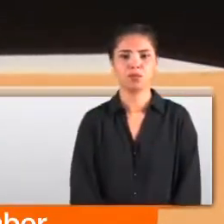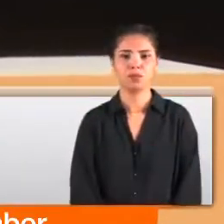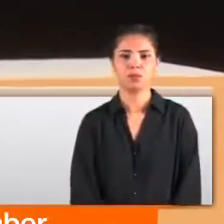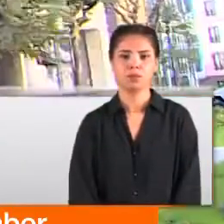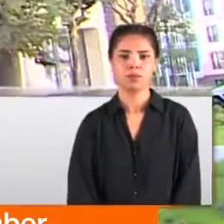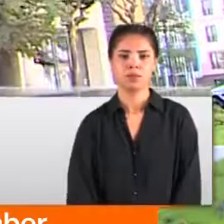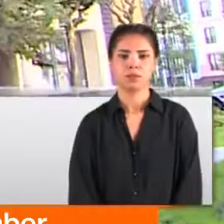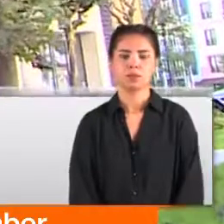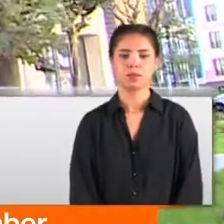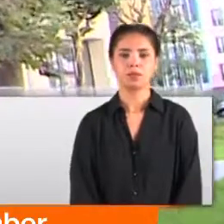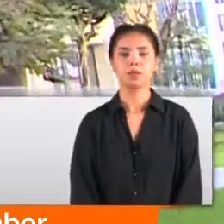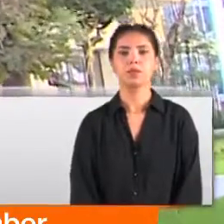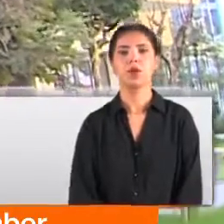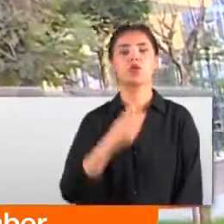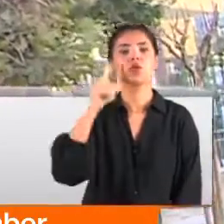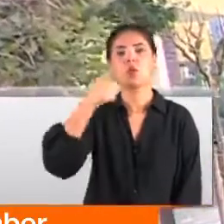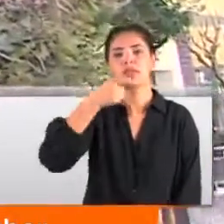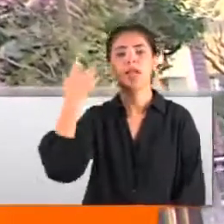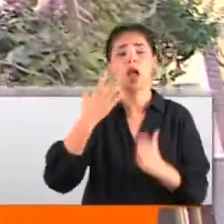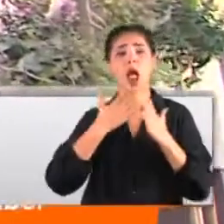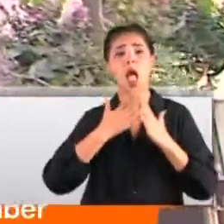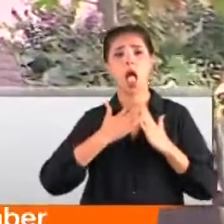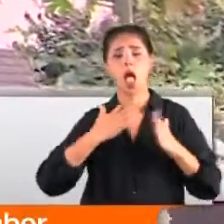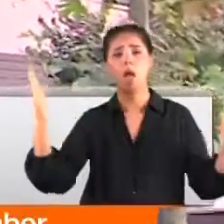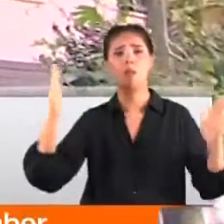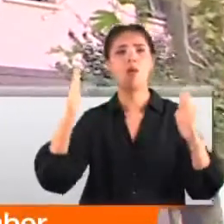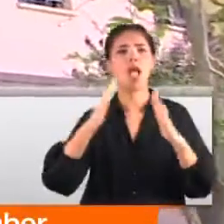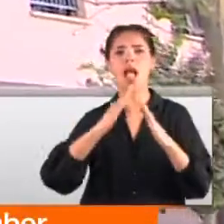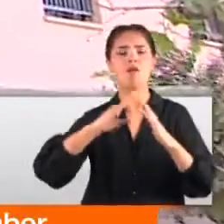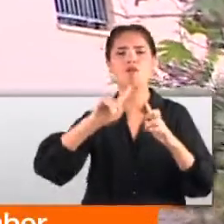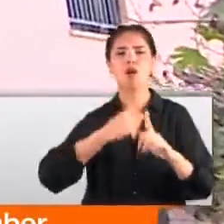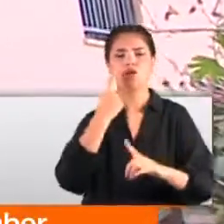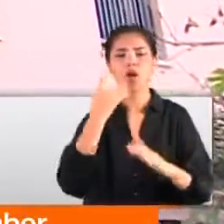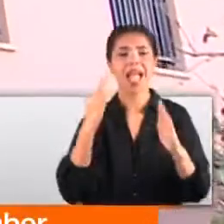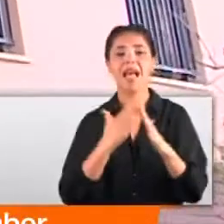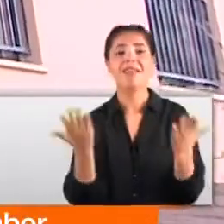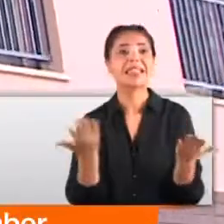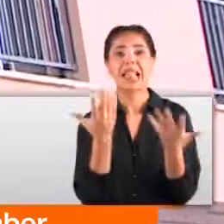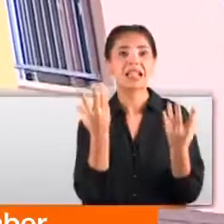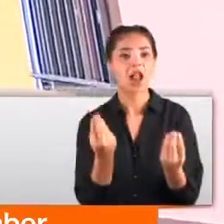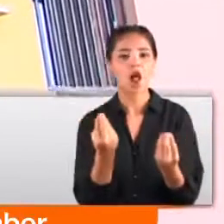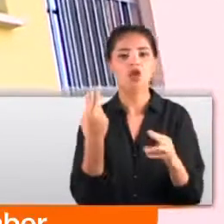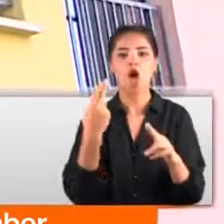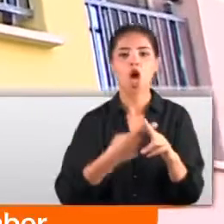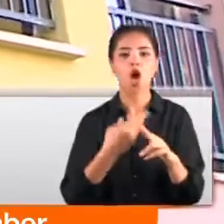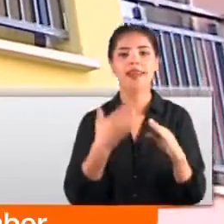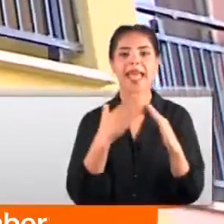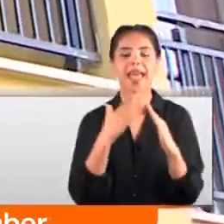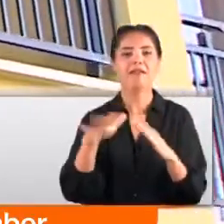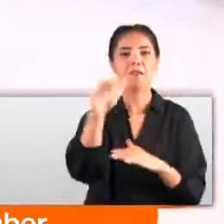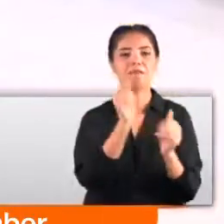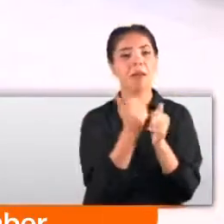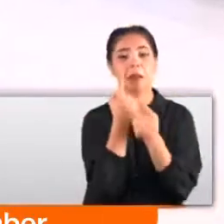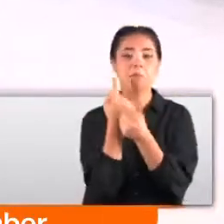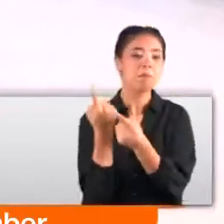703. Cumhuriyet tarihinin en büyük konut seferberliğinde daireler nasıl olacak? İşte o örnek daireleri birlikte